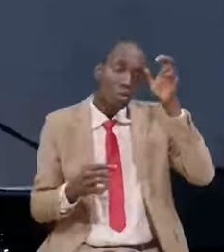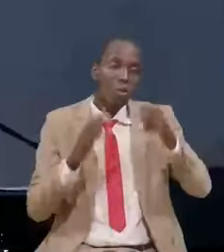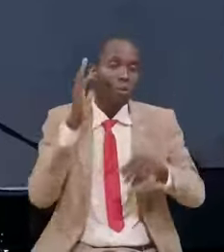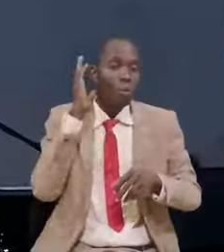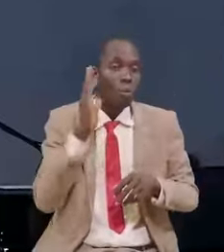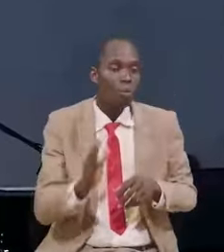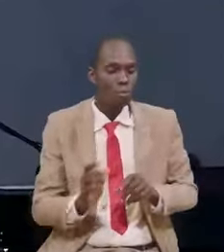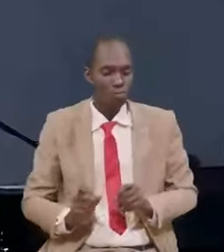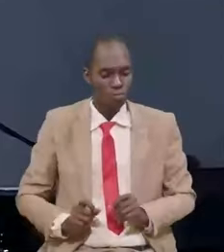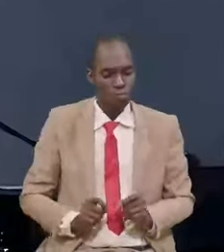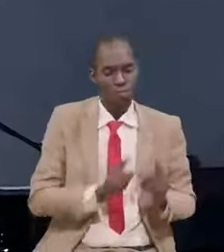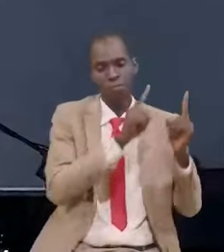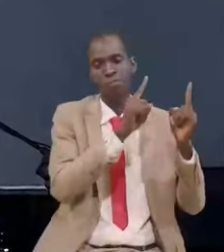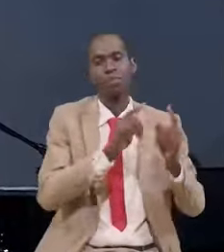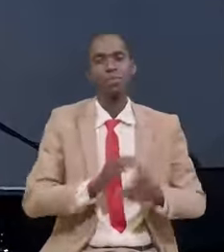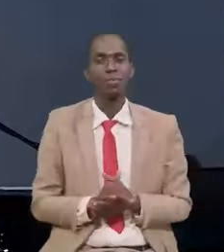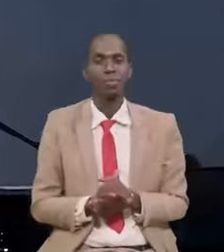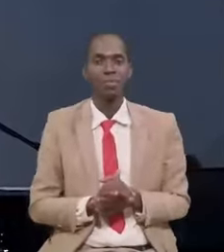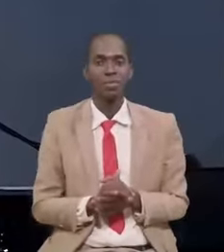Satan doit prendre la fuite.